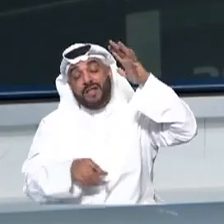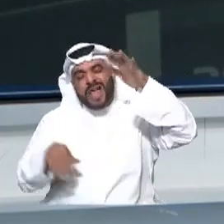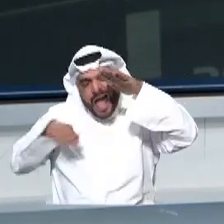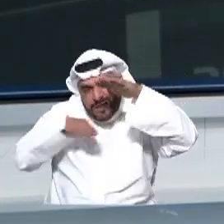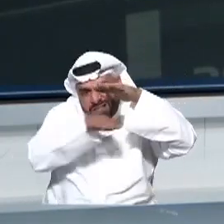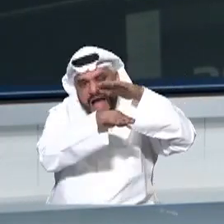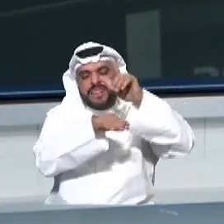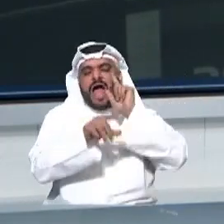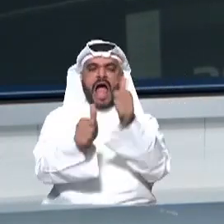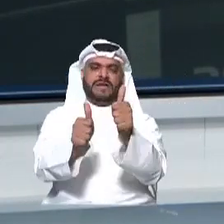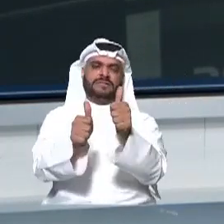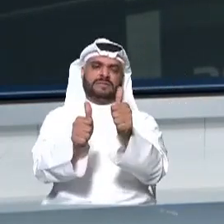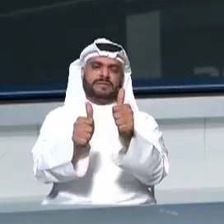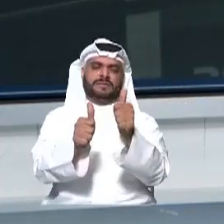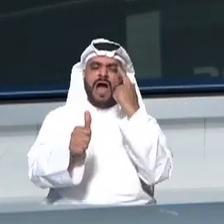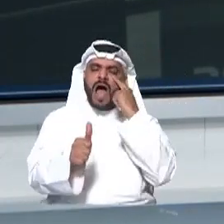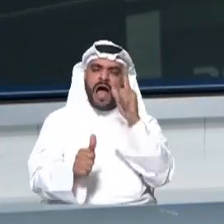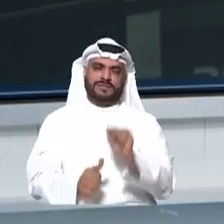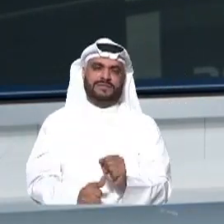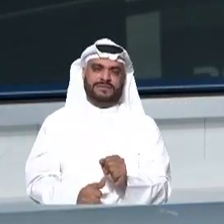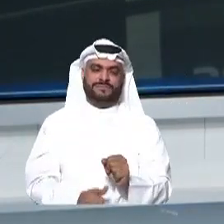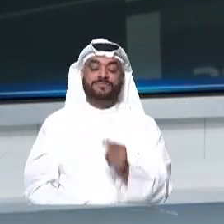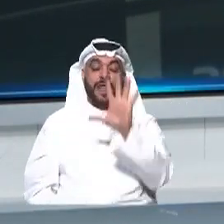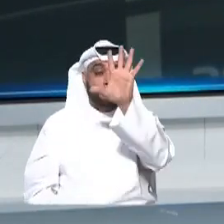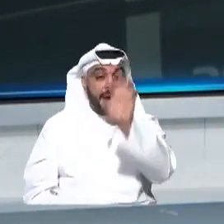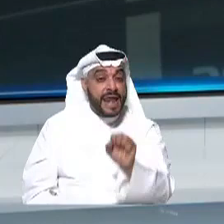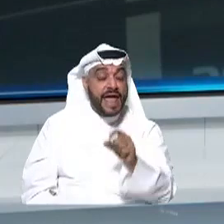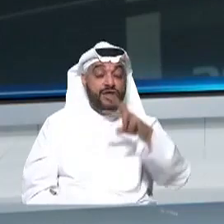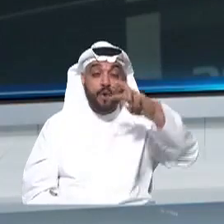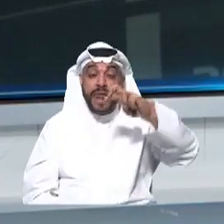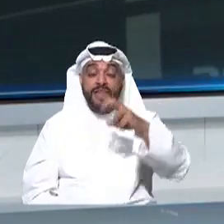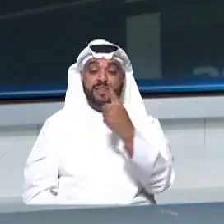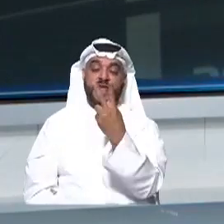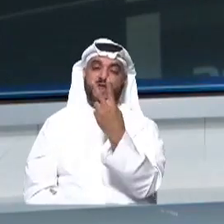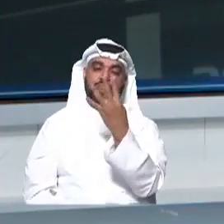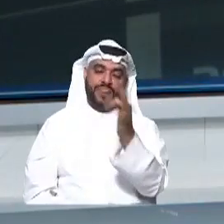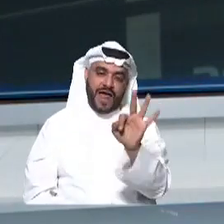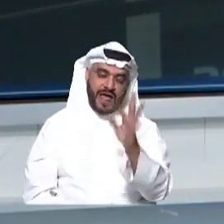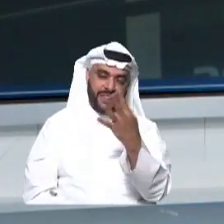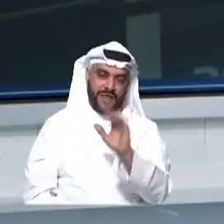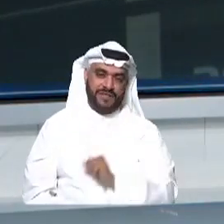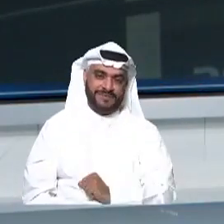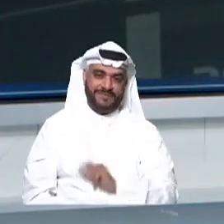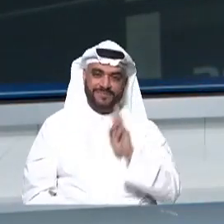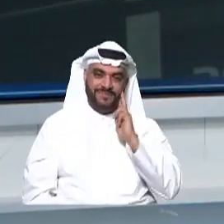المباشرة. بالنسبة للصغرى قد تصل إلى 32 درجة مئوية. أعزائي المشاهدين، إلى